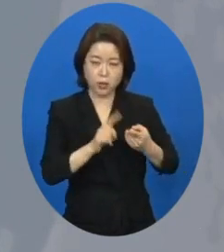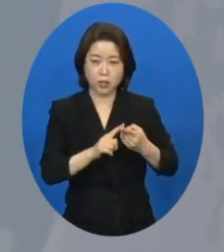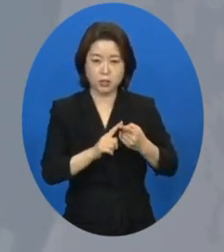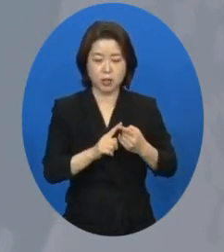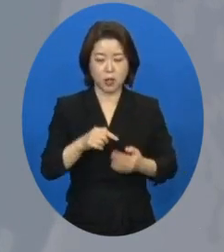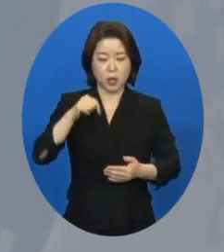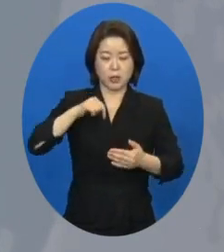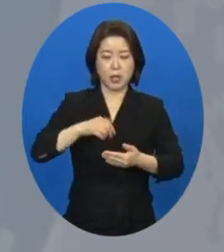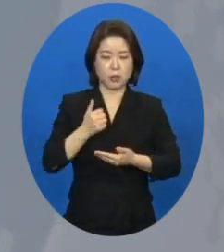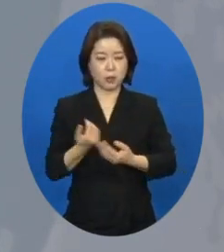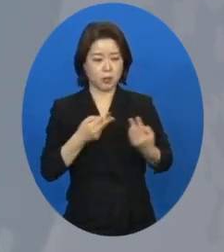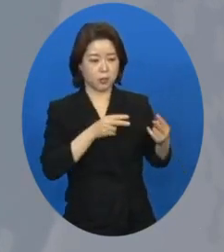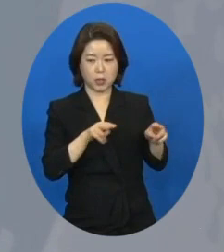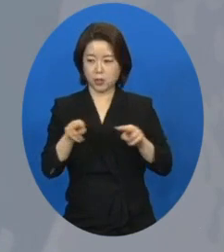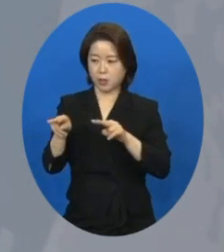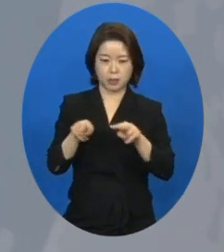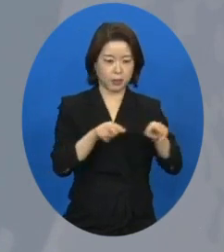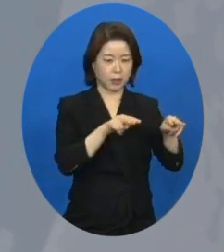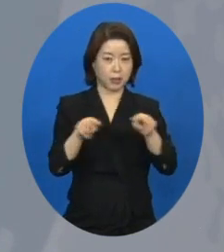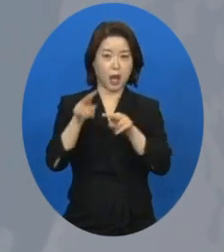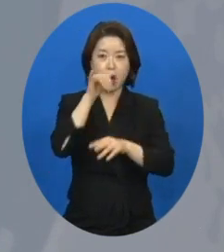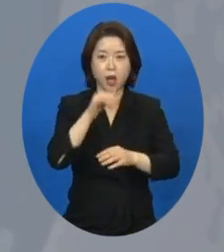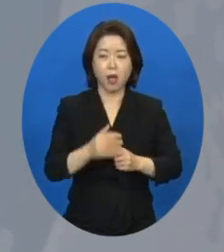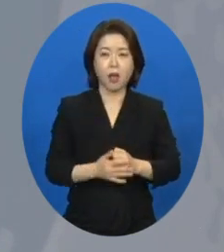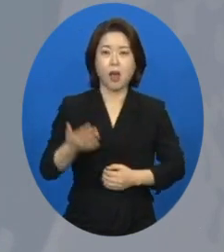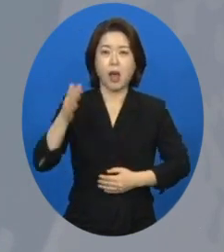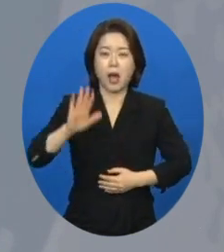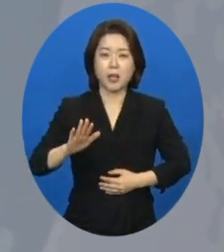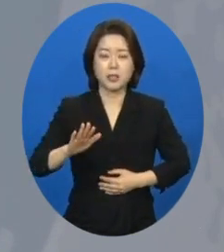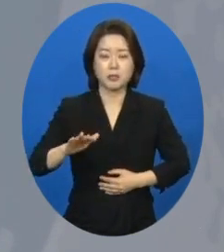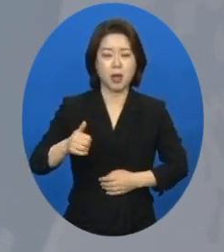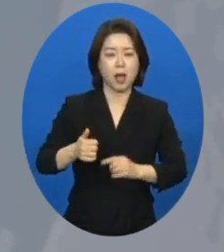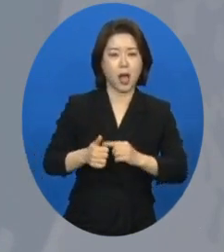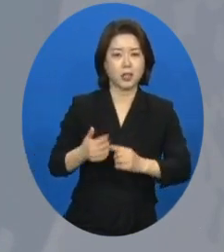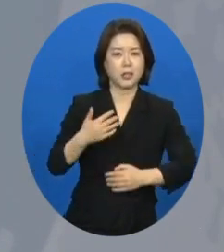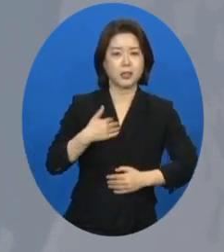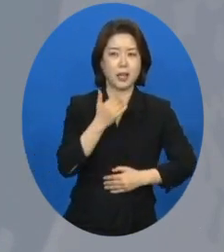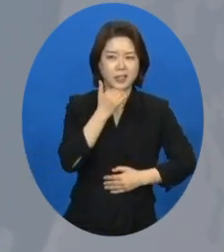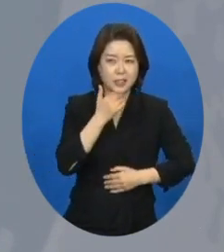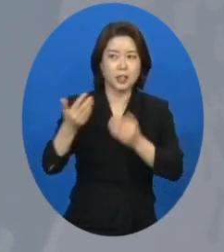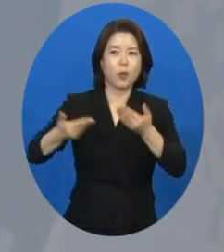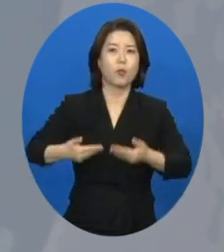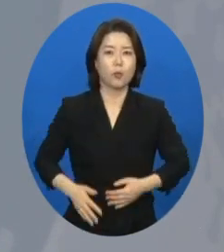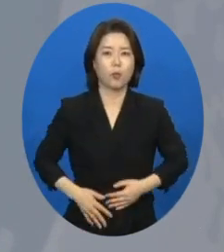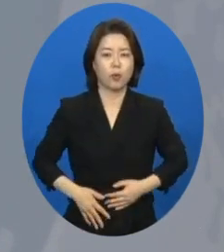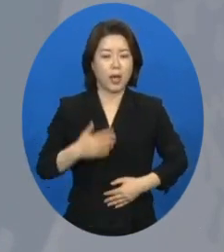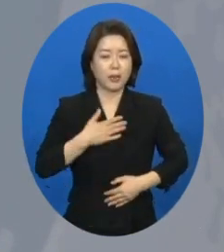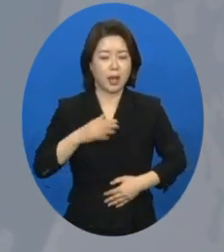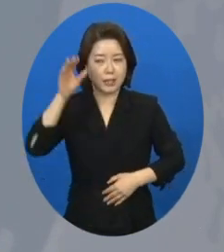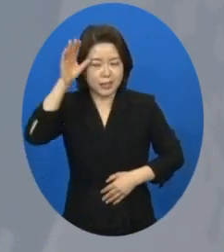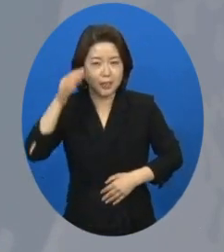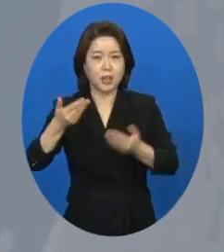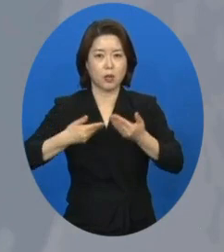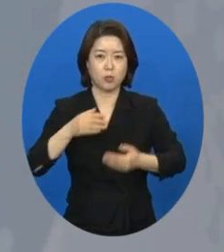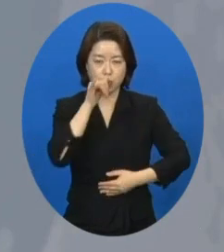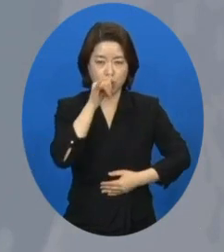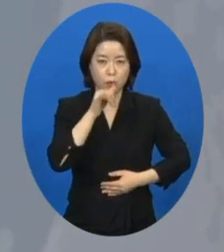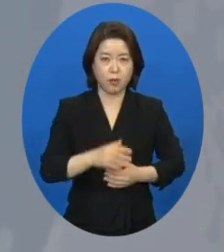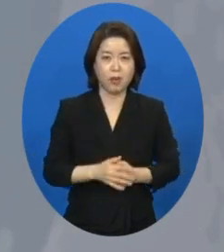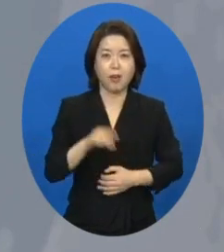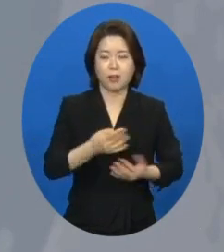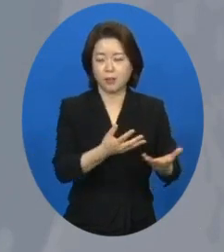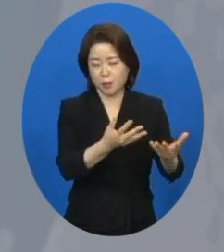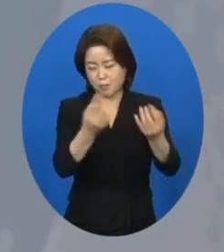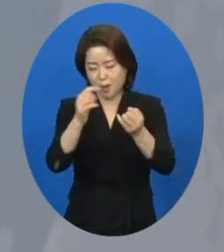다 보고 있었다. 그래도 그는 나를 기다려 주었고 그래도 그는 나를 기대해 주었다. 그렇게